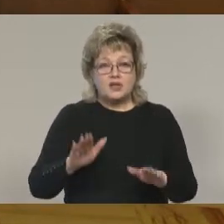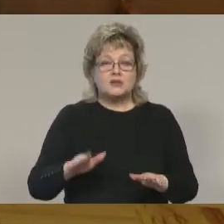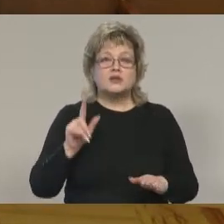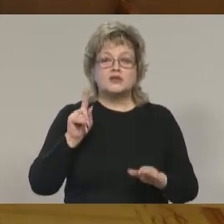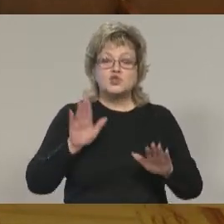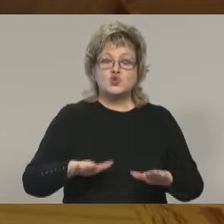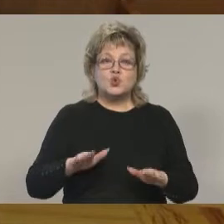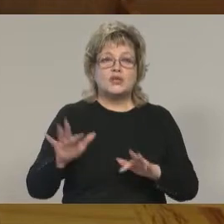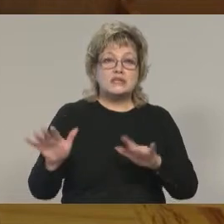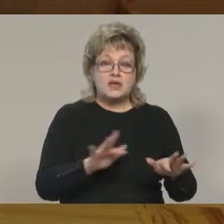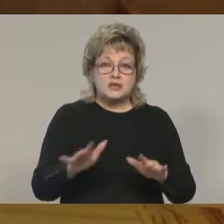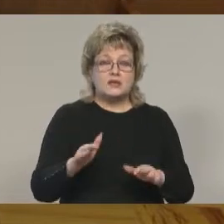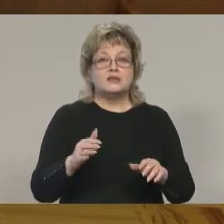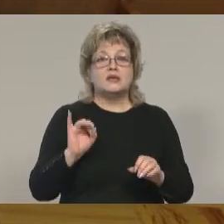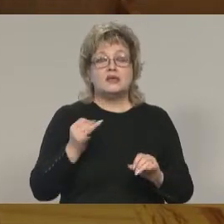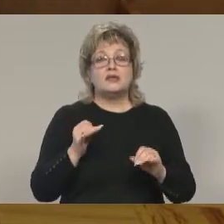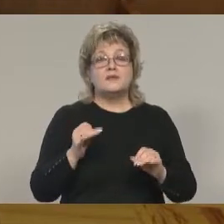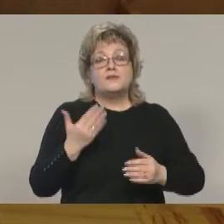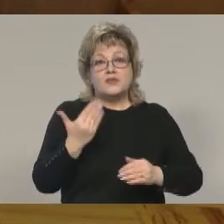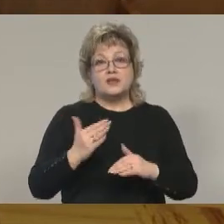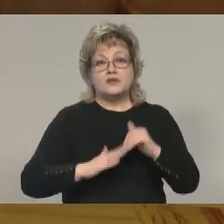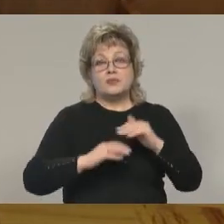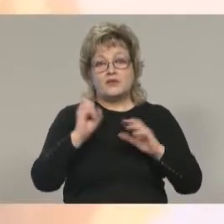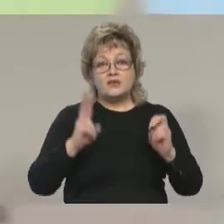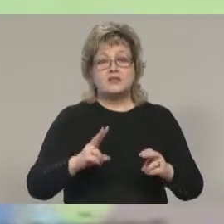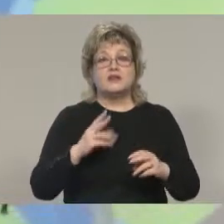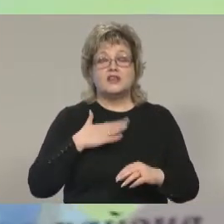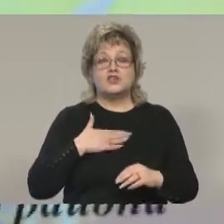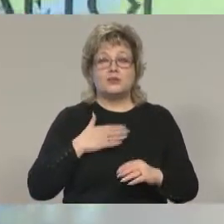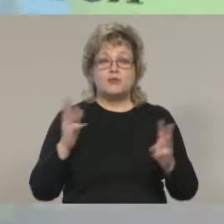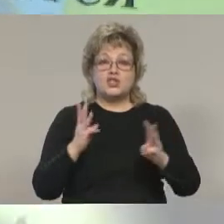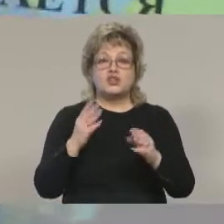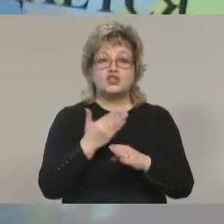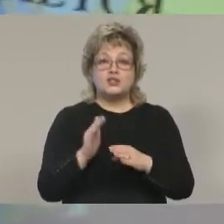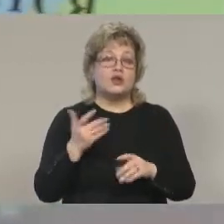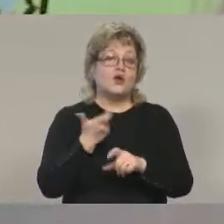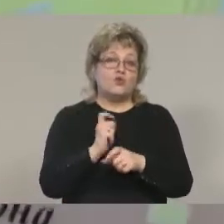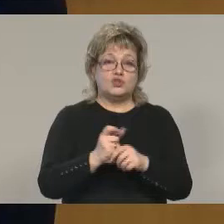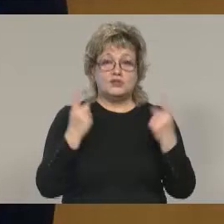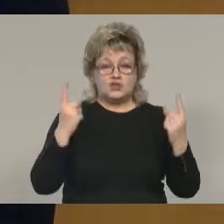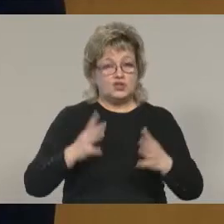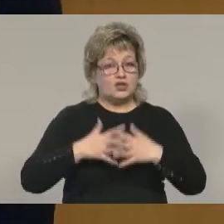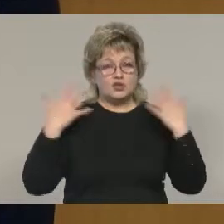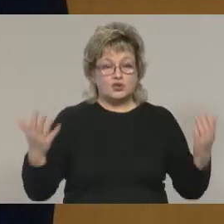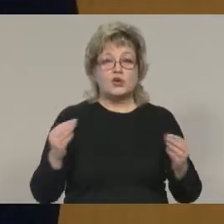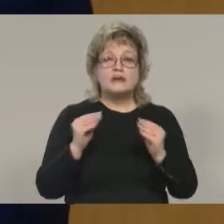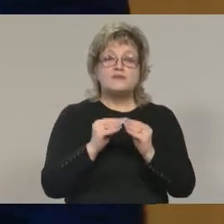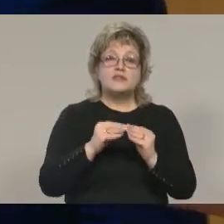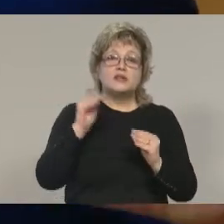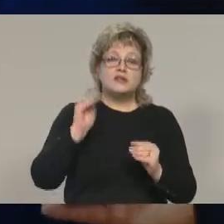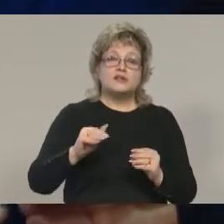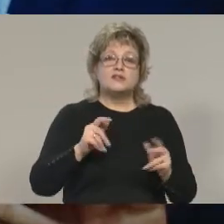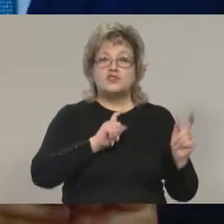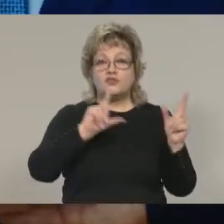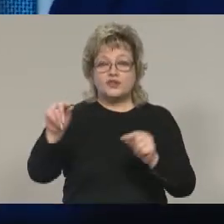есть зона деятельности или сфера деятельности, правильно, наших пожарных частей очень значительно широкая. Десятки тысяч